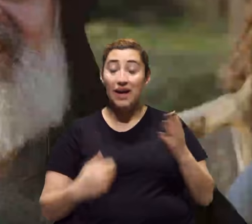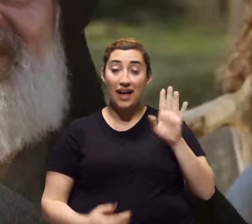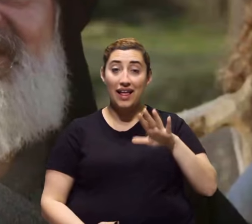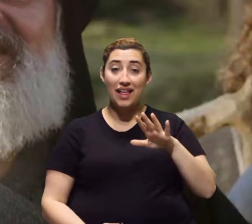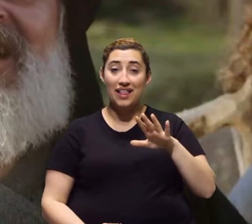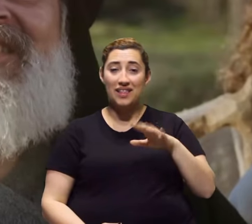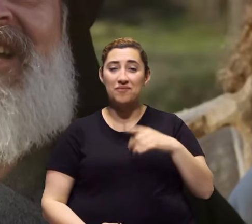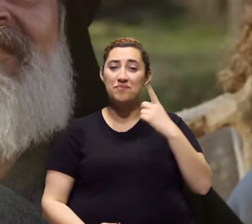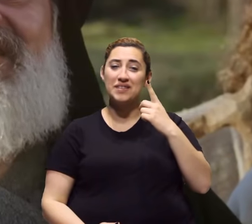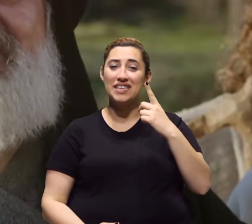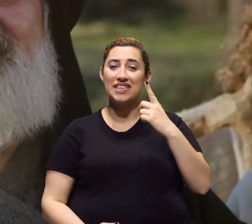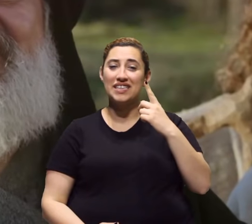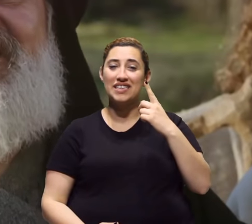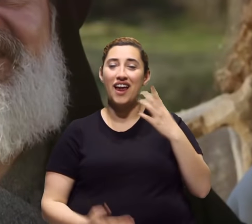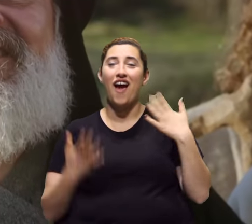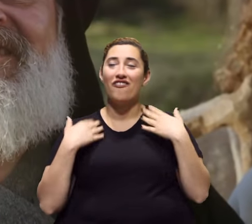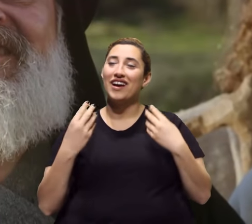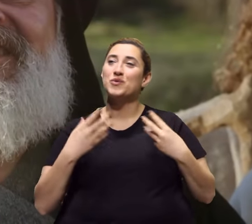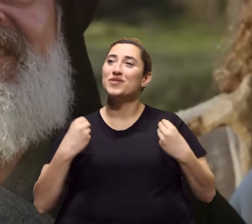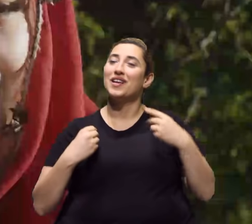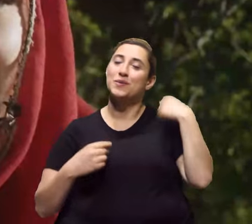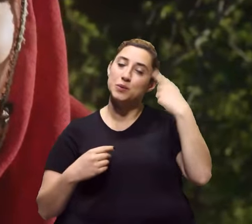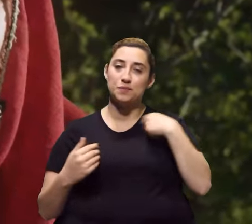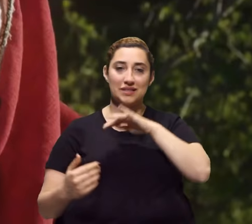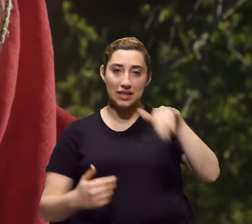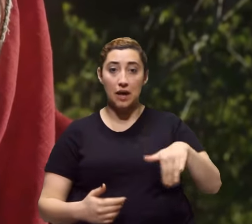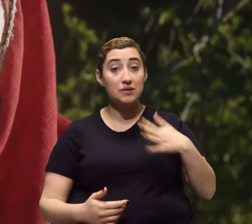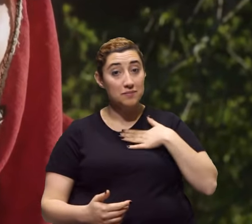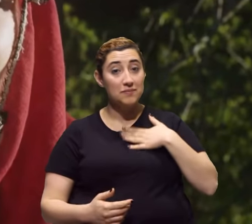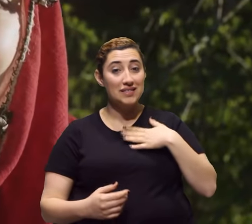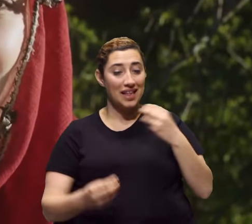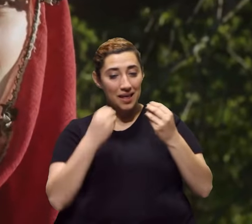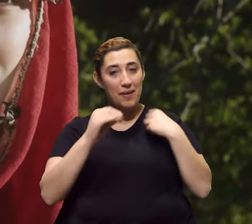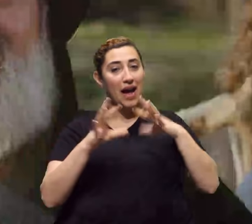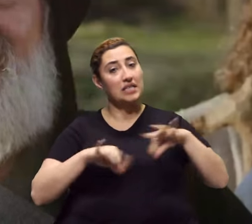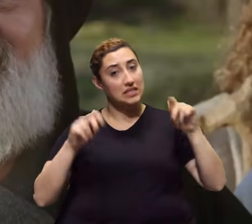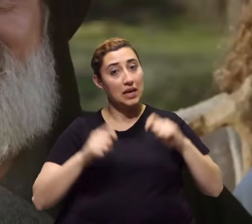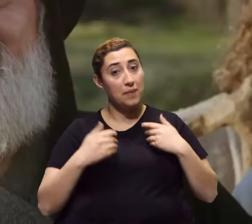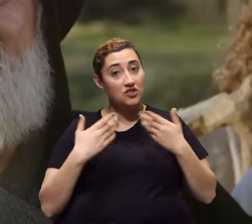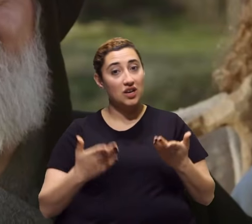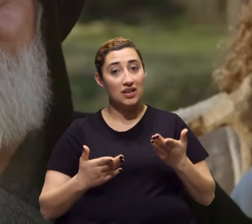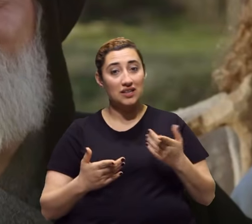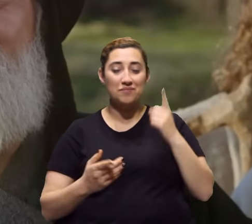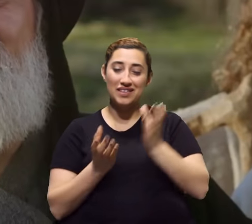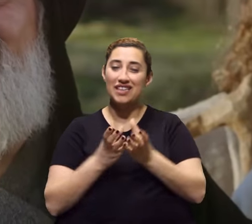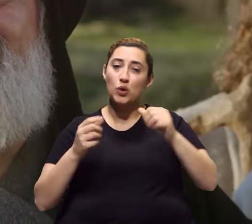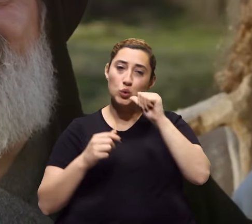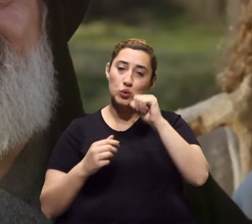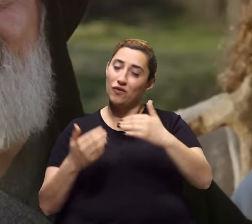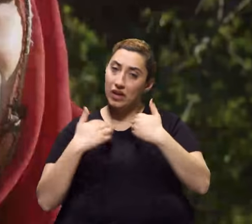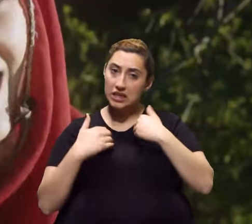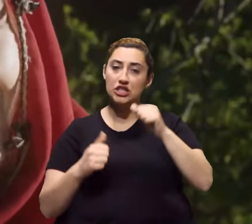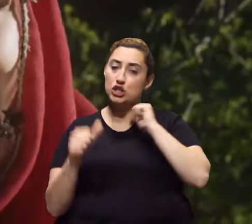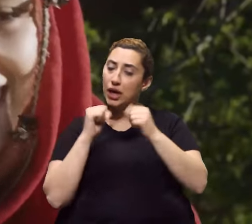Hele bir taze hava nasiplene dediydik. Biz de azı kazar edecektik babam. Bir tas suyunu